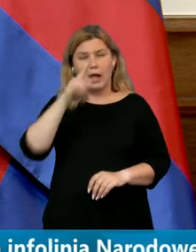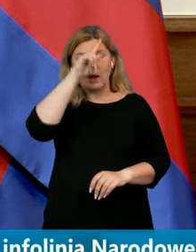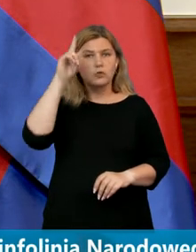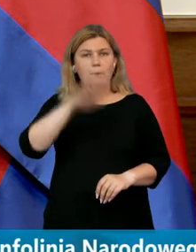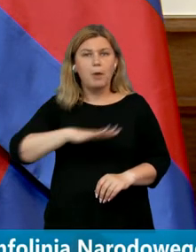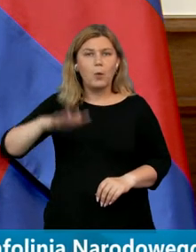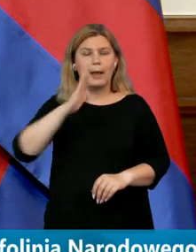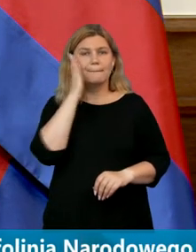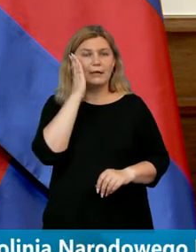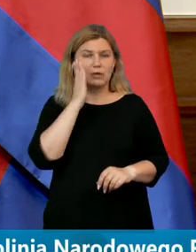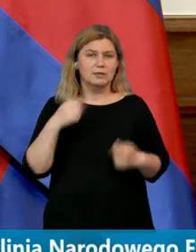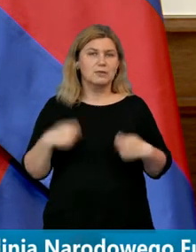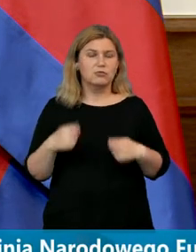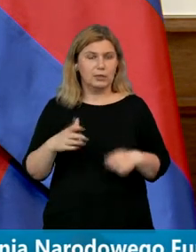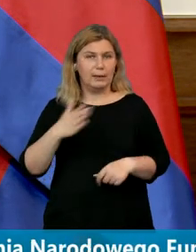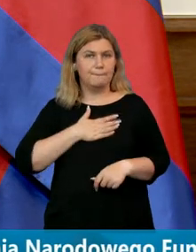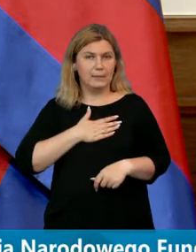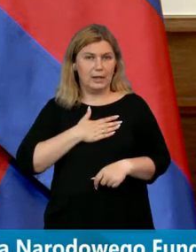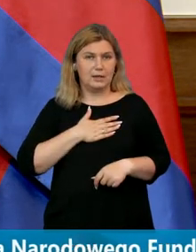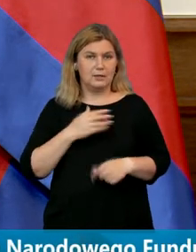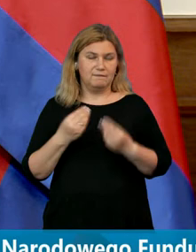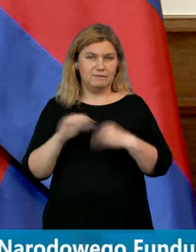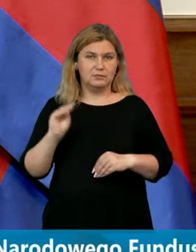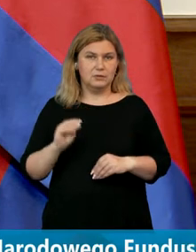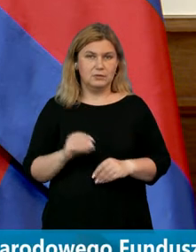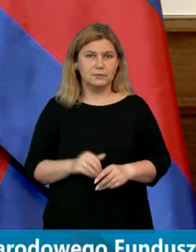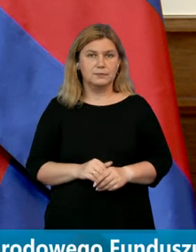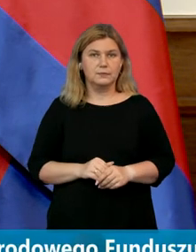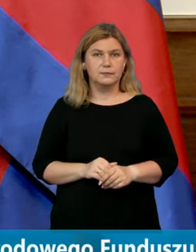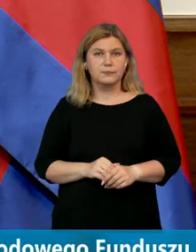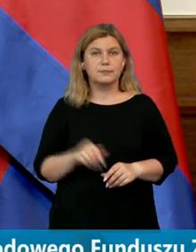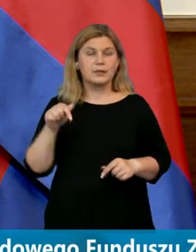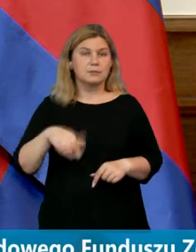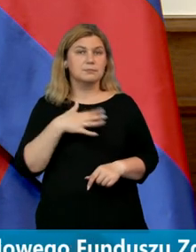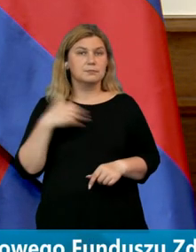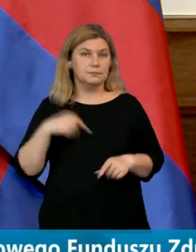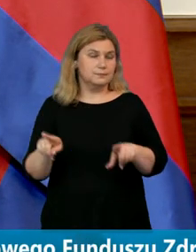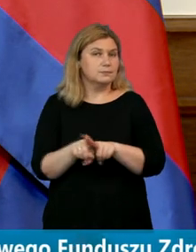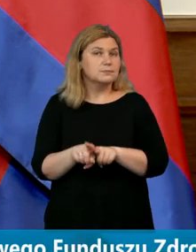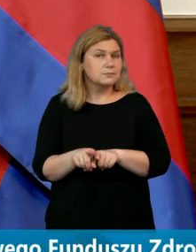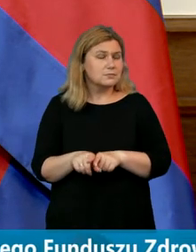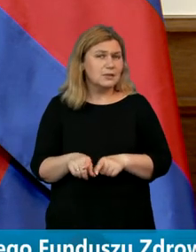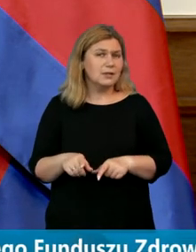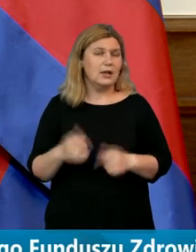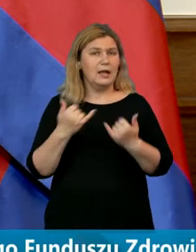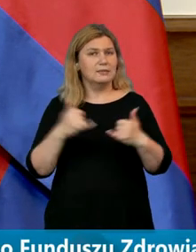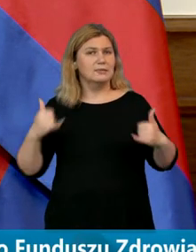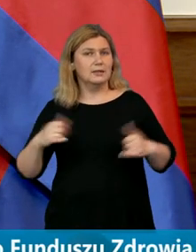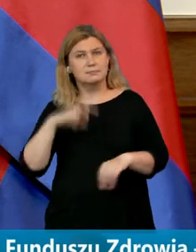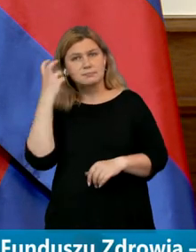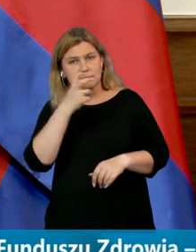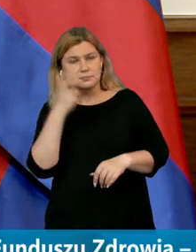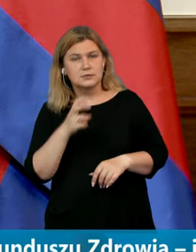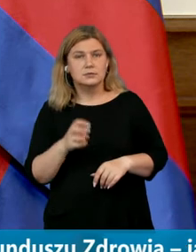jako mieszkańcach Szczecina mieli po prostu więcej. Ten weekend obfituje też w różne inne wydarzenia,